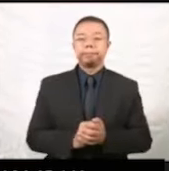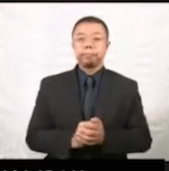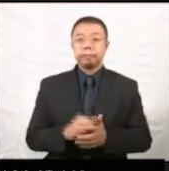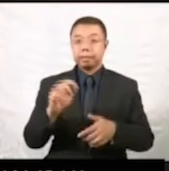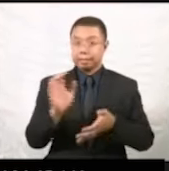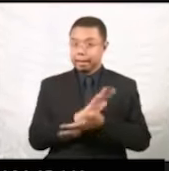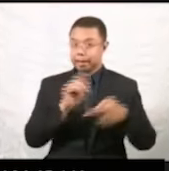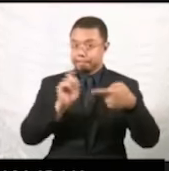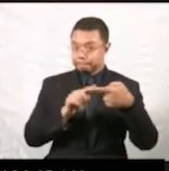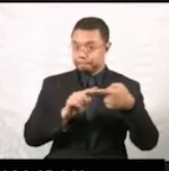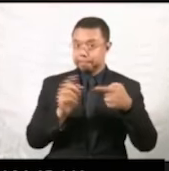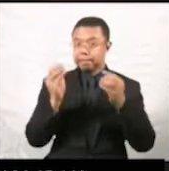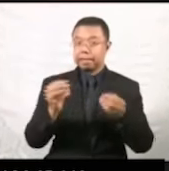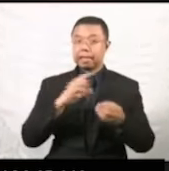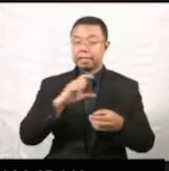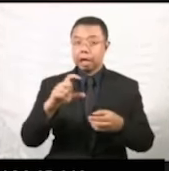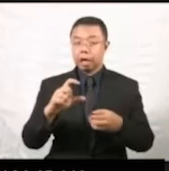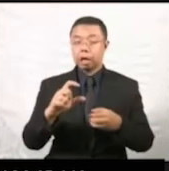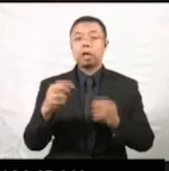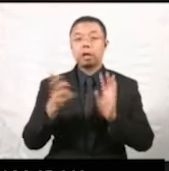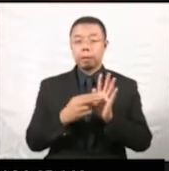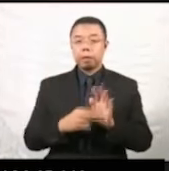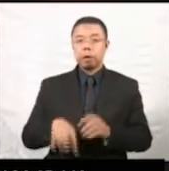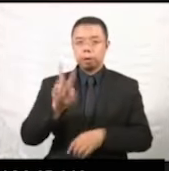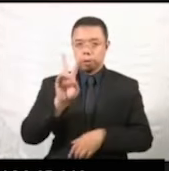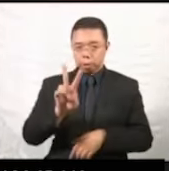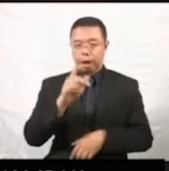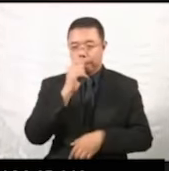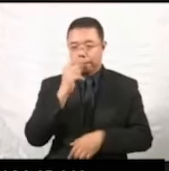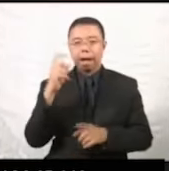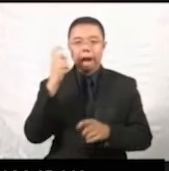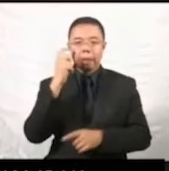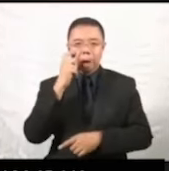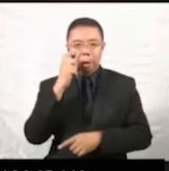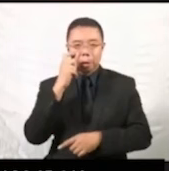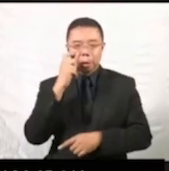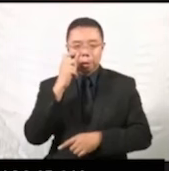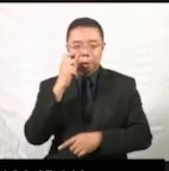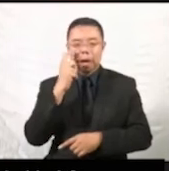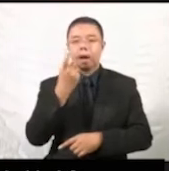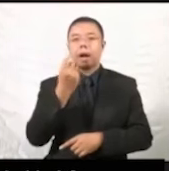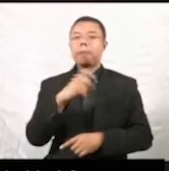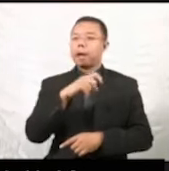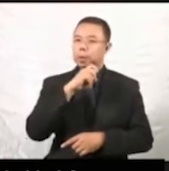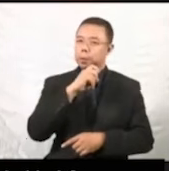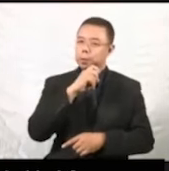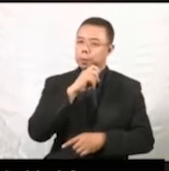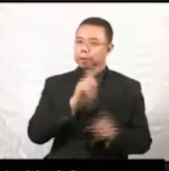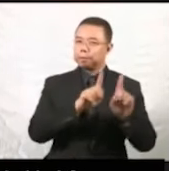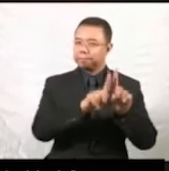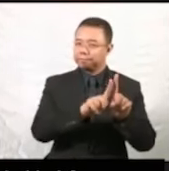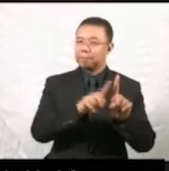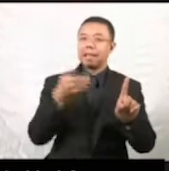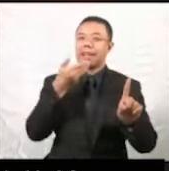kesempatan pertama kami berikan kepada pasangan calon nomor urut du bapak dhma pongrekun dan bapak Kun Wardana untuk